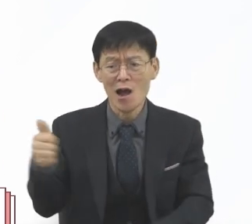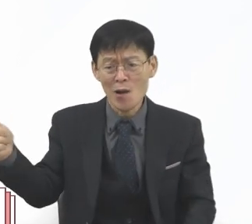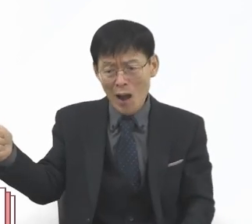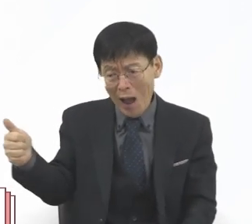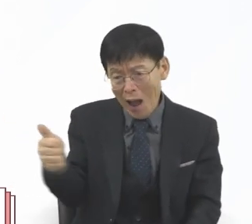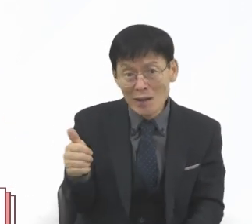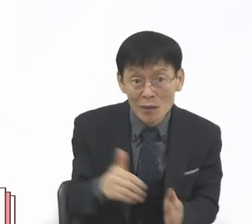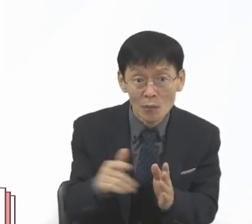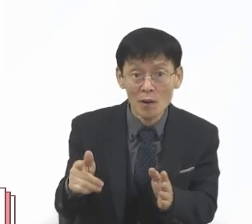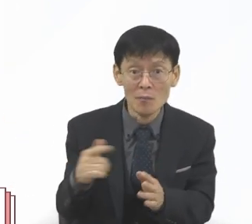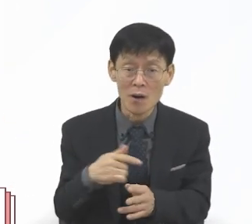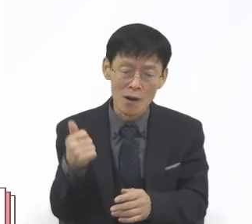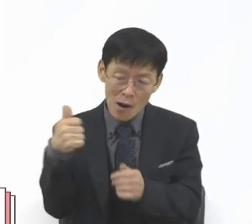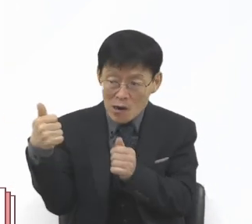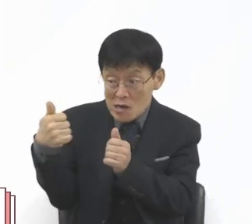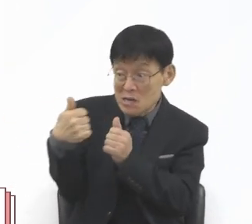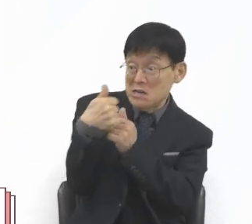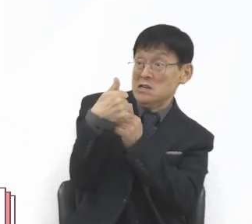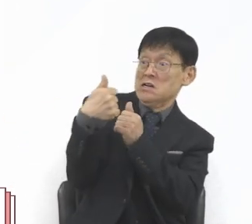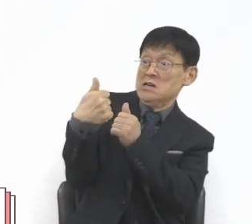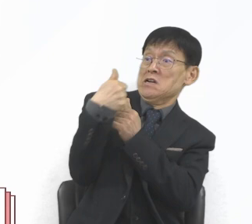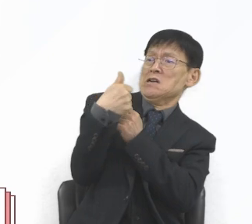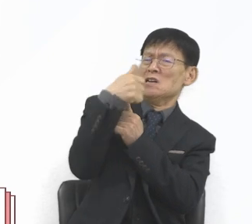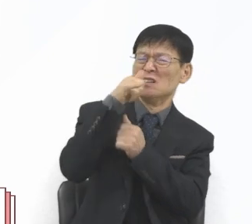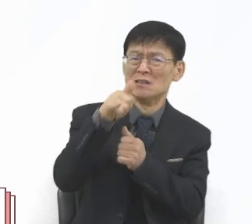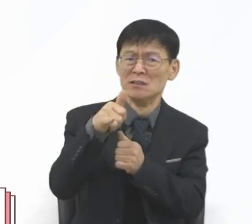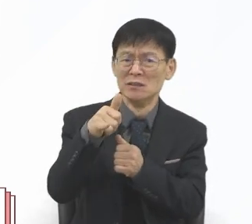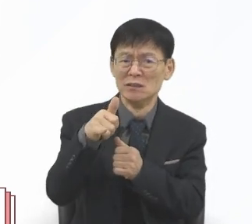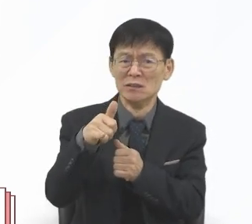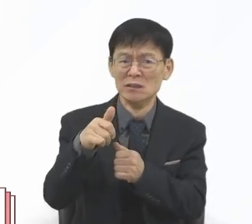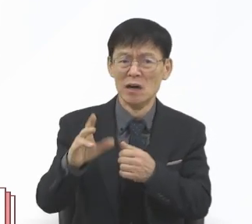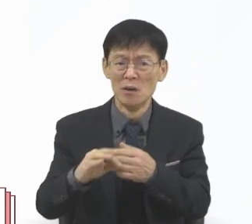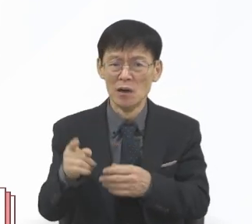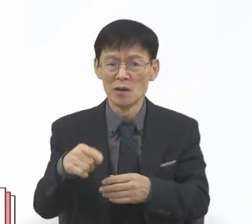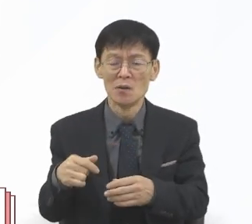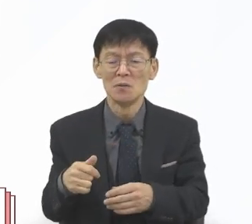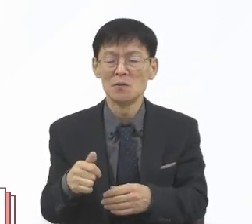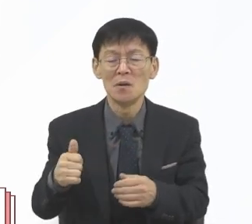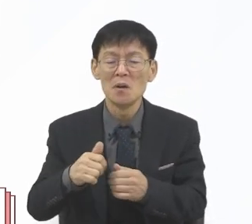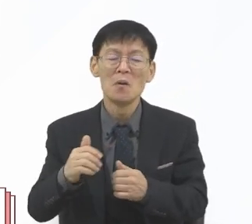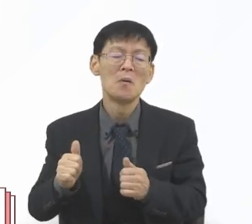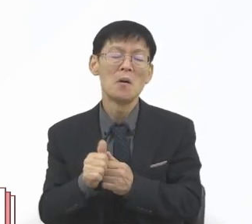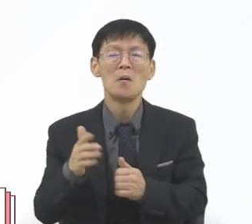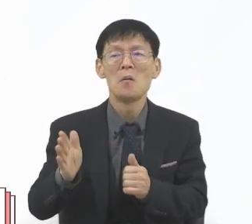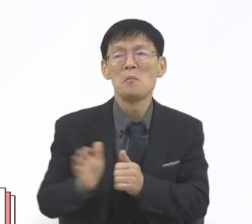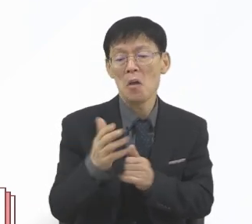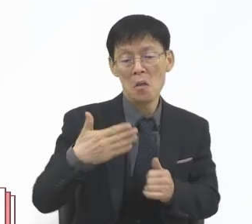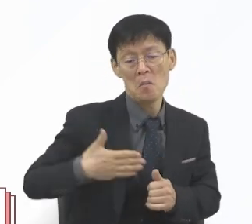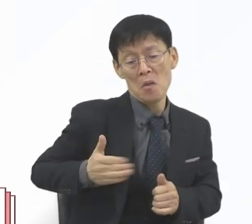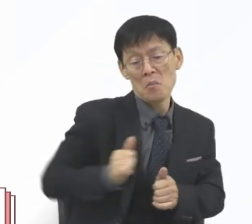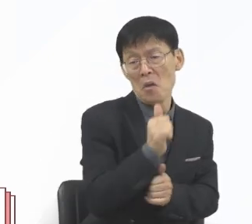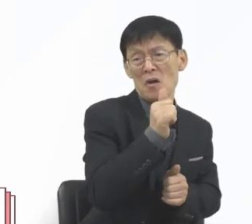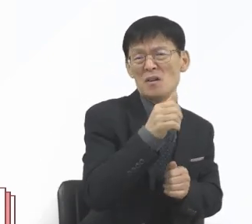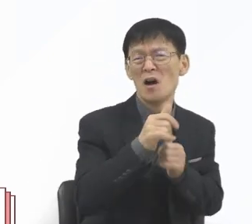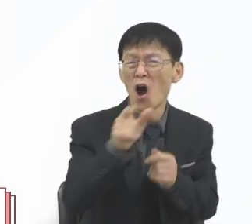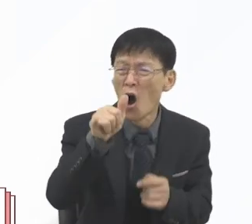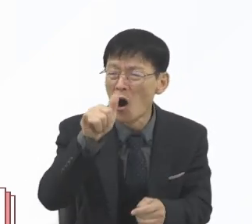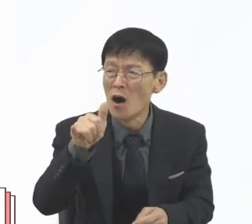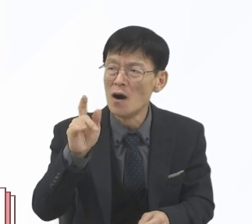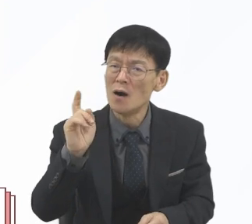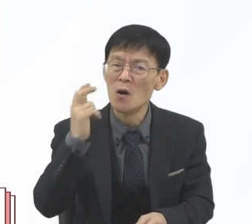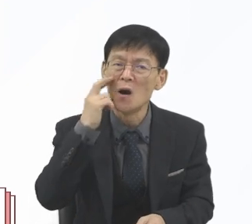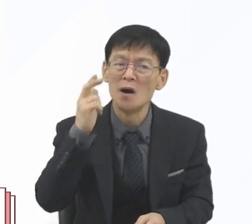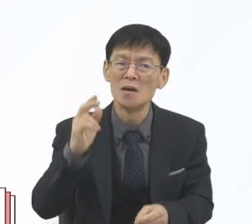의자를 끌어와서 몸이나 얼굴을 지나치게 가까이 들이대거나 지나갈 때 은근슬쩍 가슴을 스치고